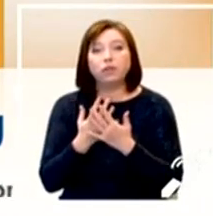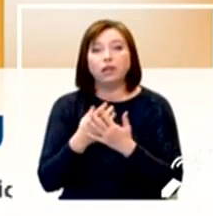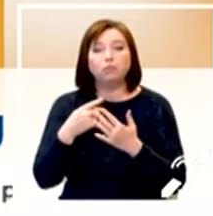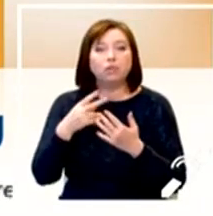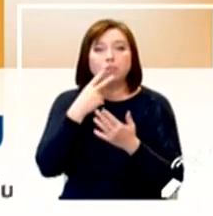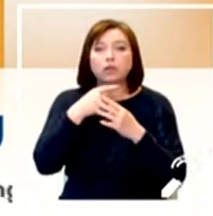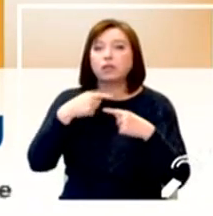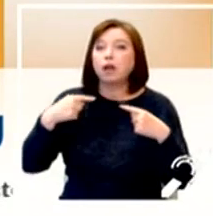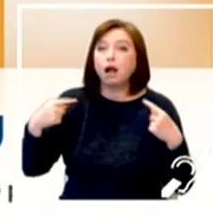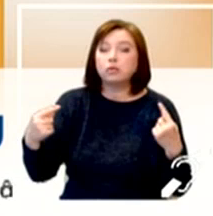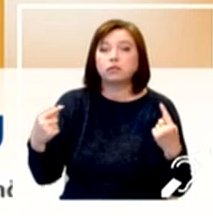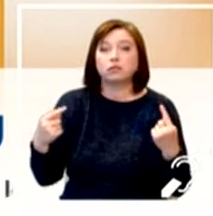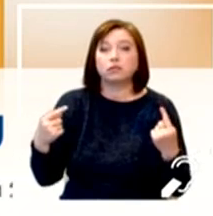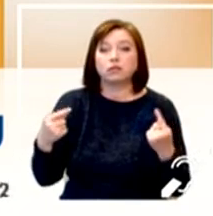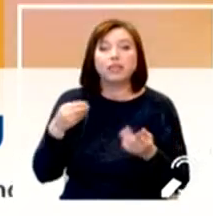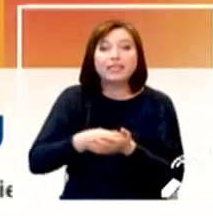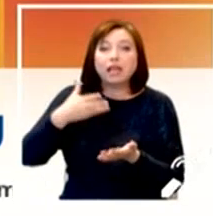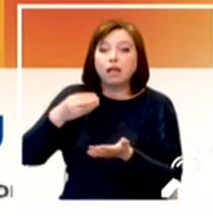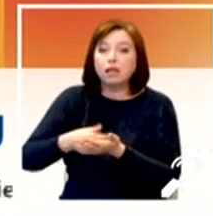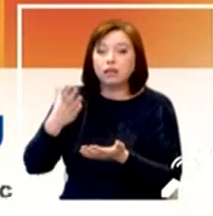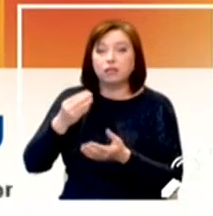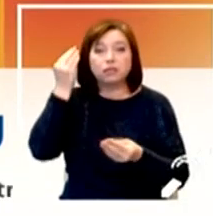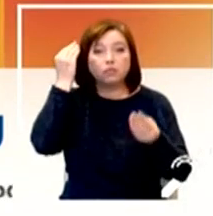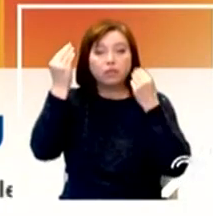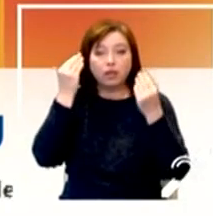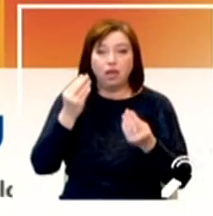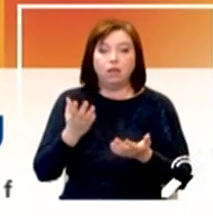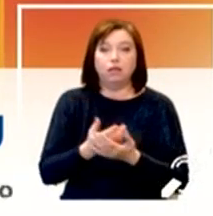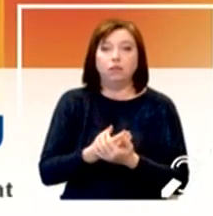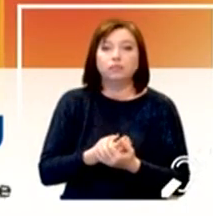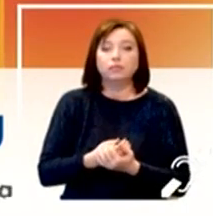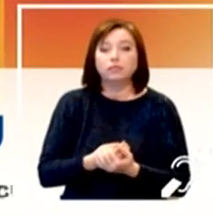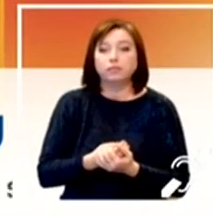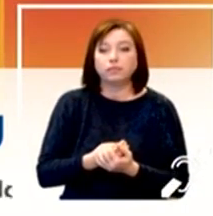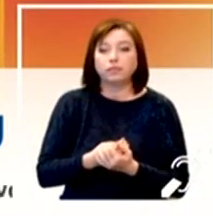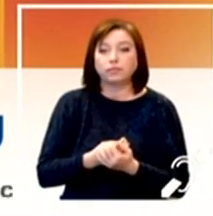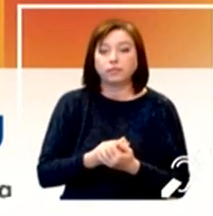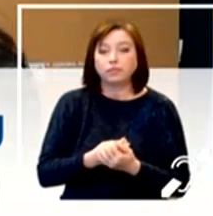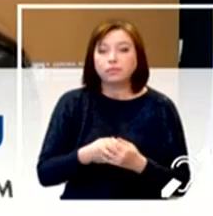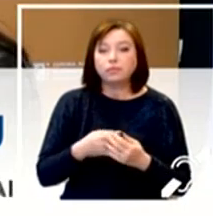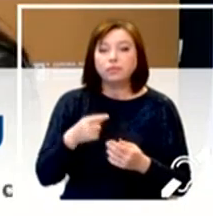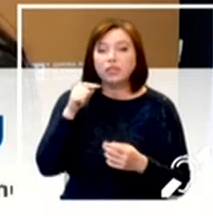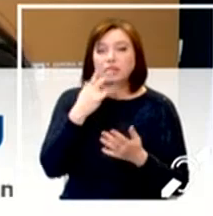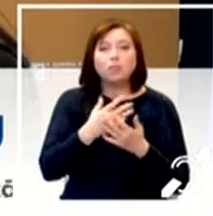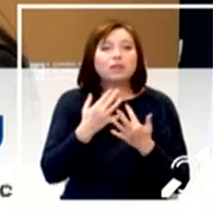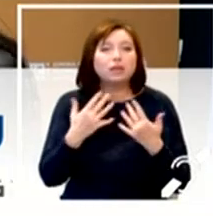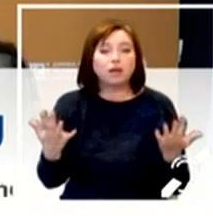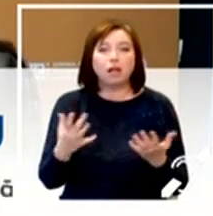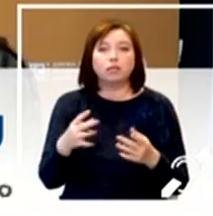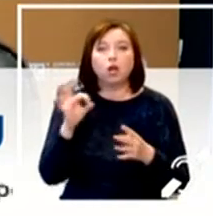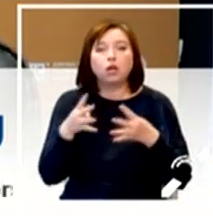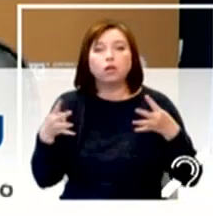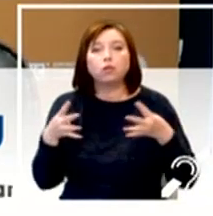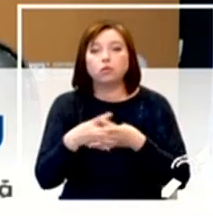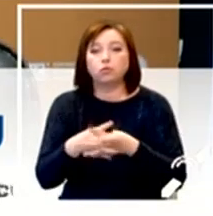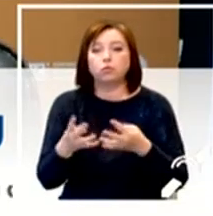diversitate de Valori comune în spațiul cultural european vorbim aici de diversitate de incluziune